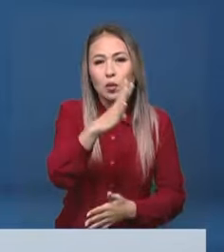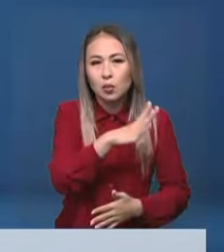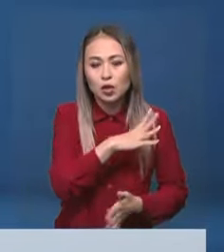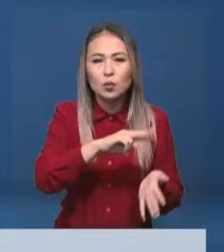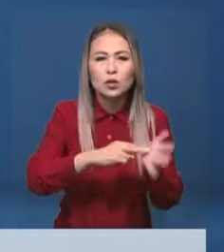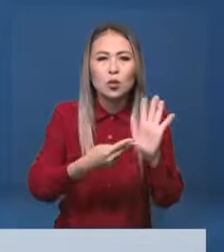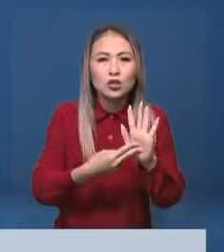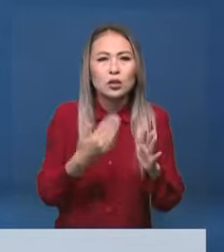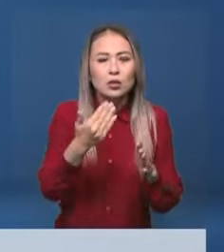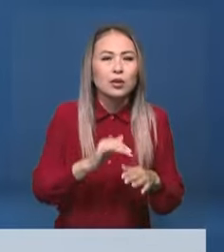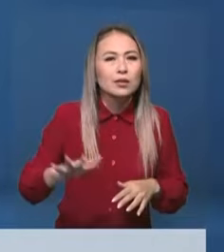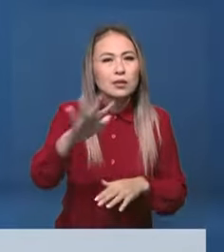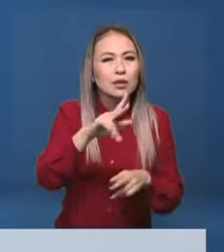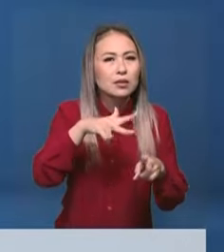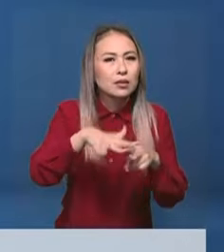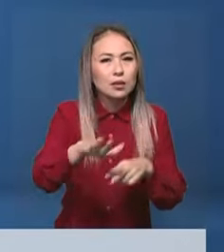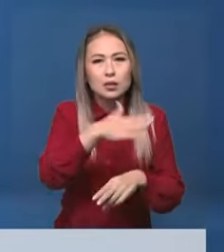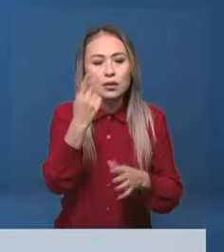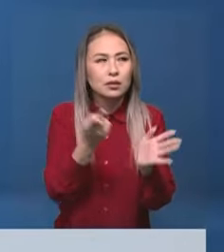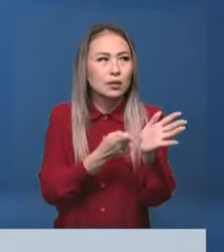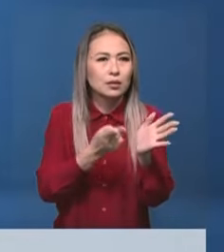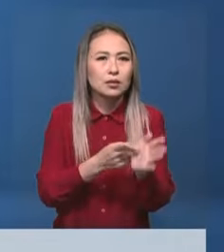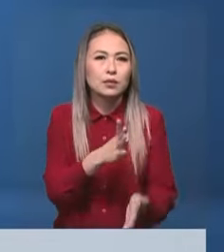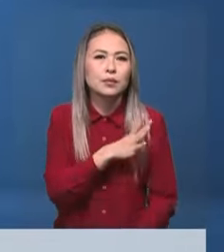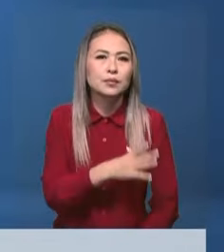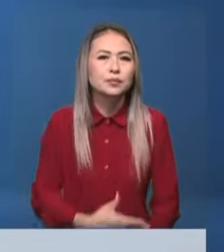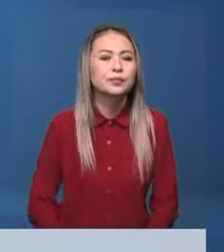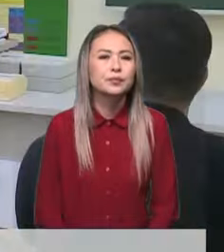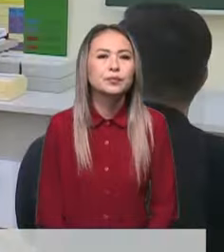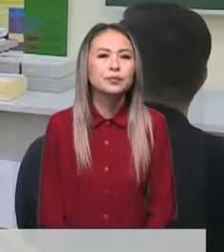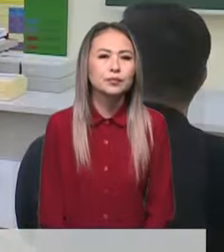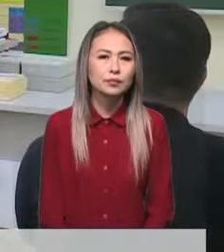болған жобаның қоршаған ортаға зиянсыз екені дәлелденді.